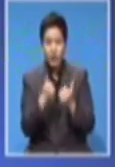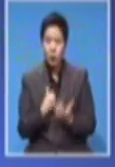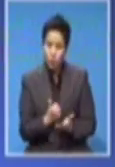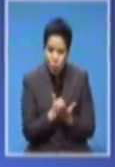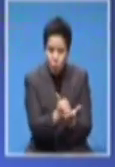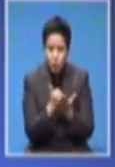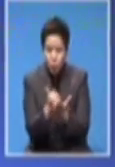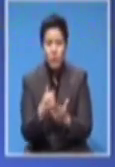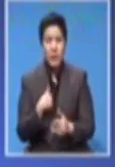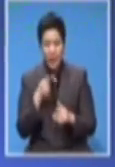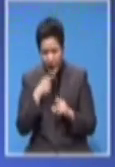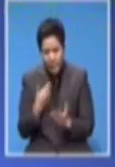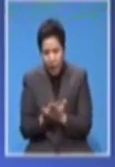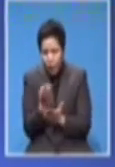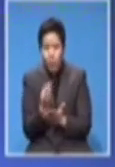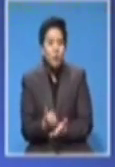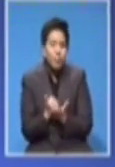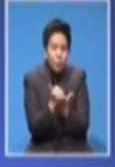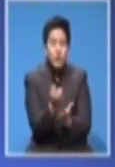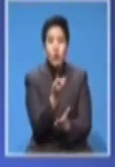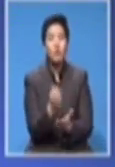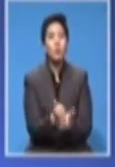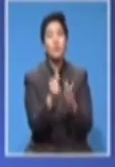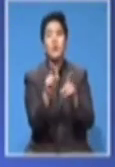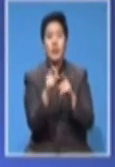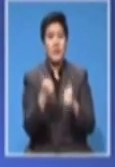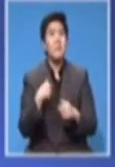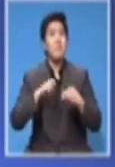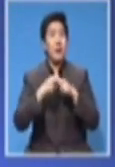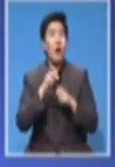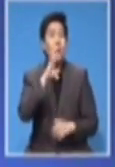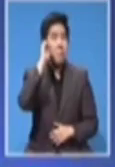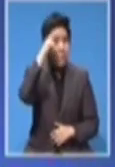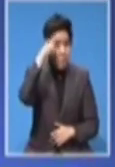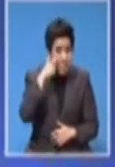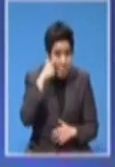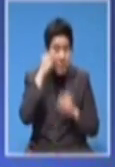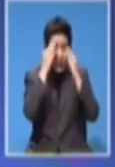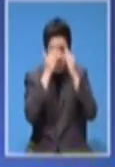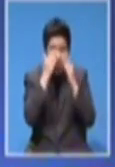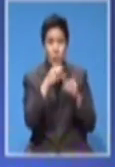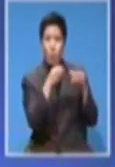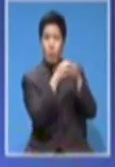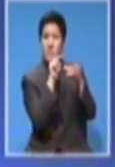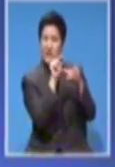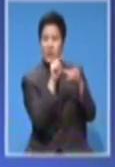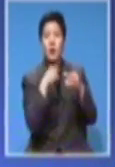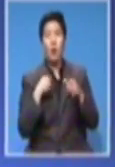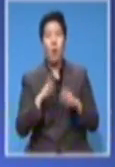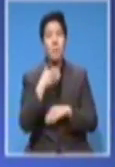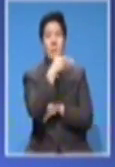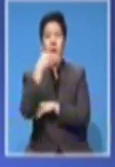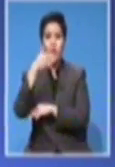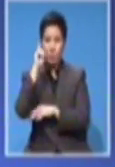ก็ช่วยตามขีดความสามารถของเราสำหรับปัญหาชาวโรฮิงญาก็เช่นกันผมคิดว่าเป็นหน้าที่ของทุกประเทศองค์กรระหว่างประเทศต้องช่วยกันในการดู